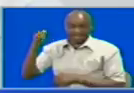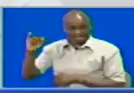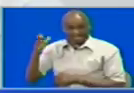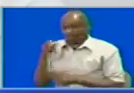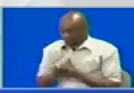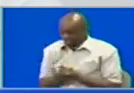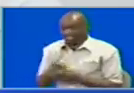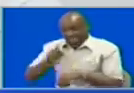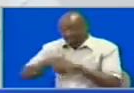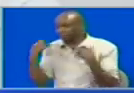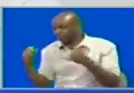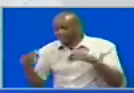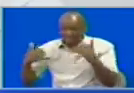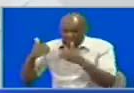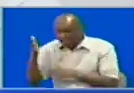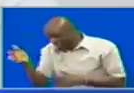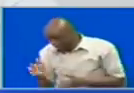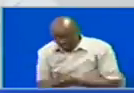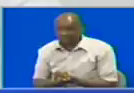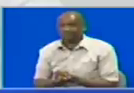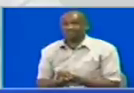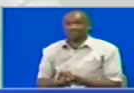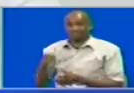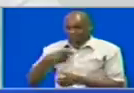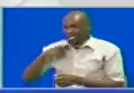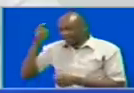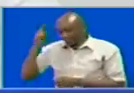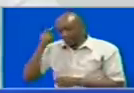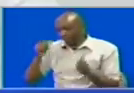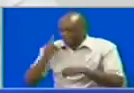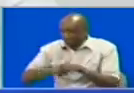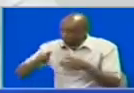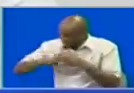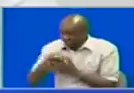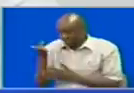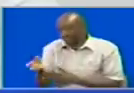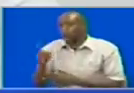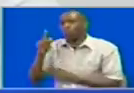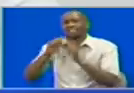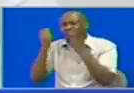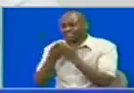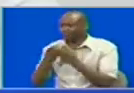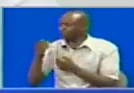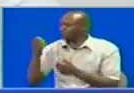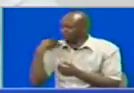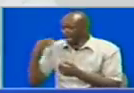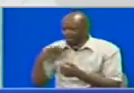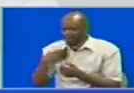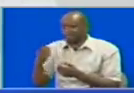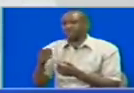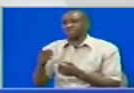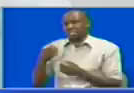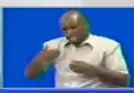timu za watoto mitaani kwa anacheza mbele. Nakumbuka vile nilipoanza goli, kuna timu tukotoka timu yake kwa inaitwa Young